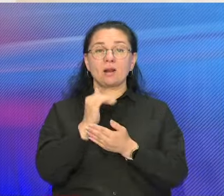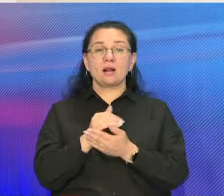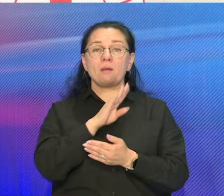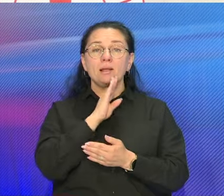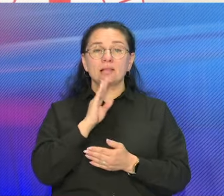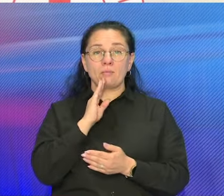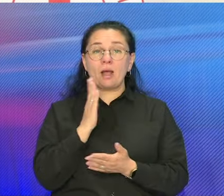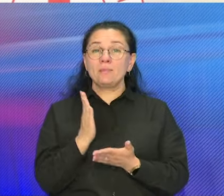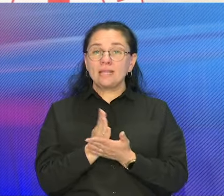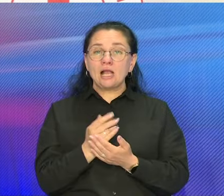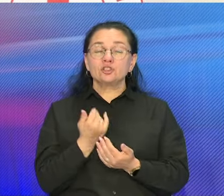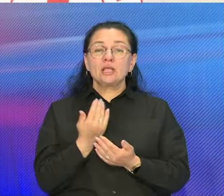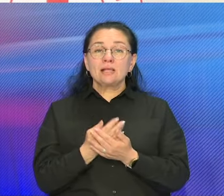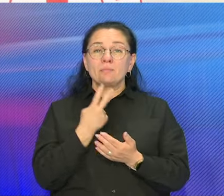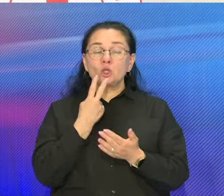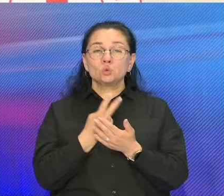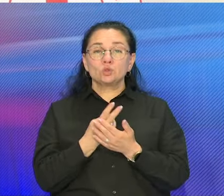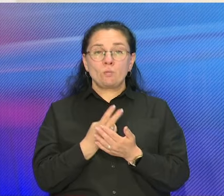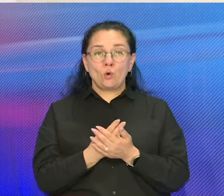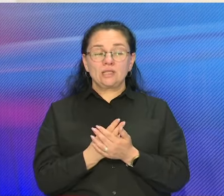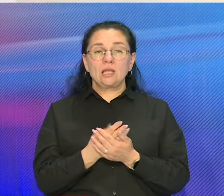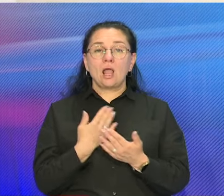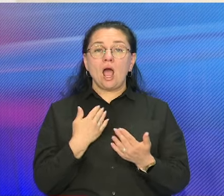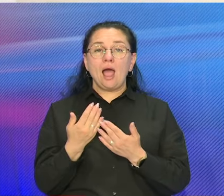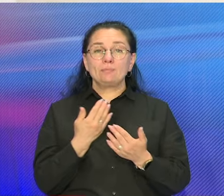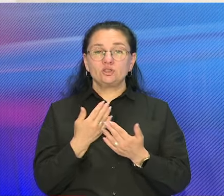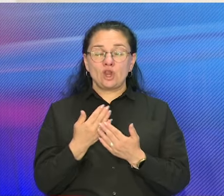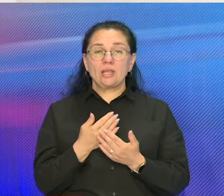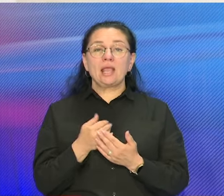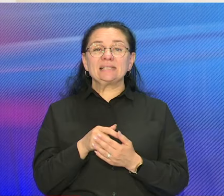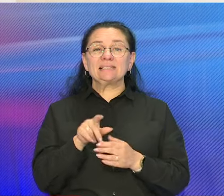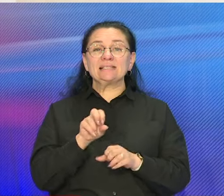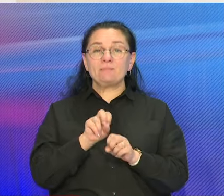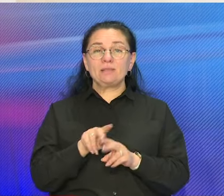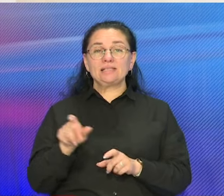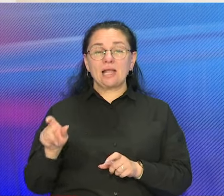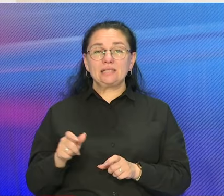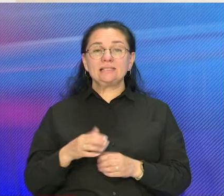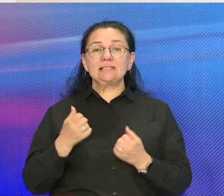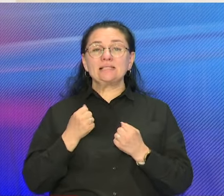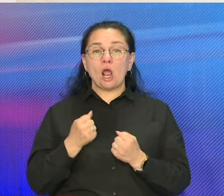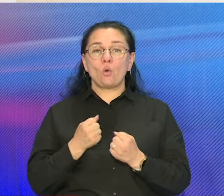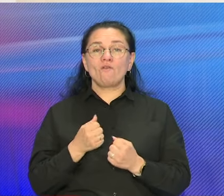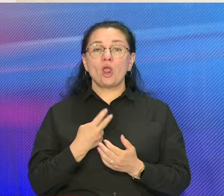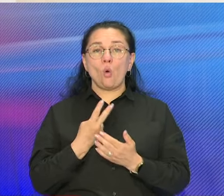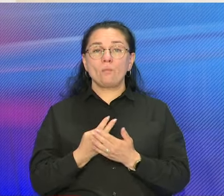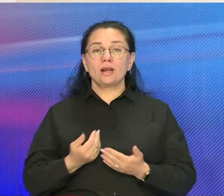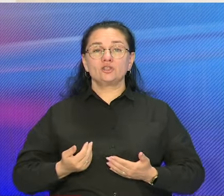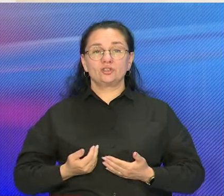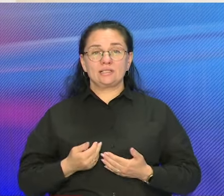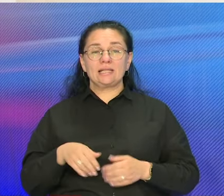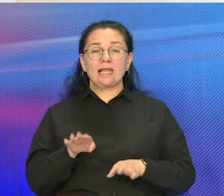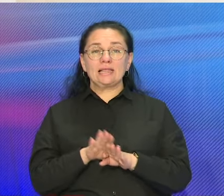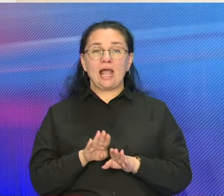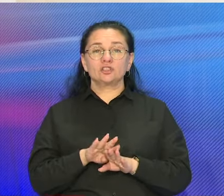предусмотрены общения со специалистами по здоровому образу жизни Также мы используем, конечно же, среду, которая окружает